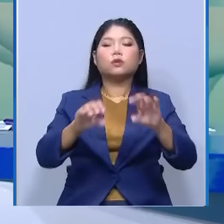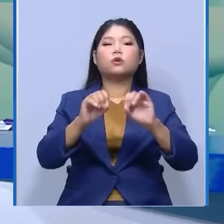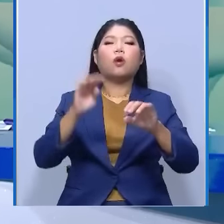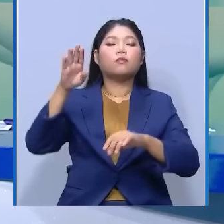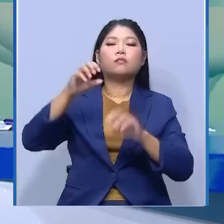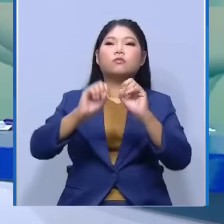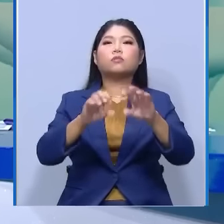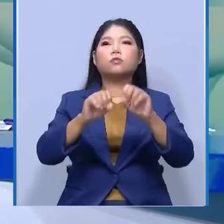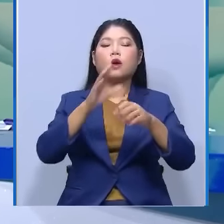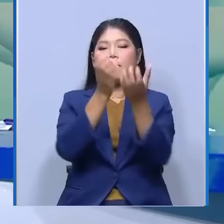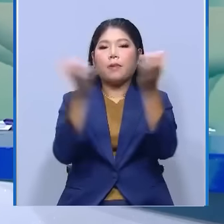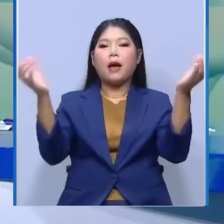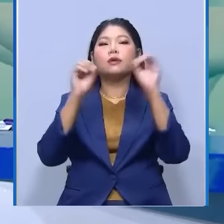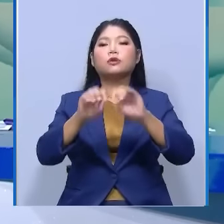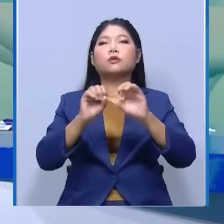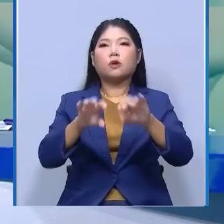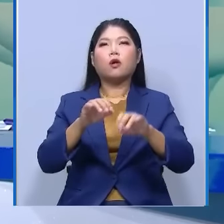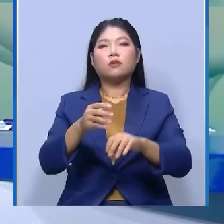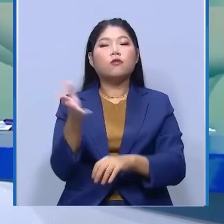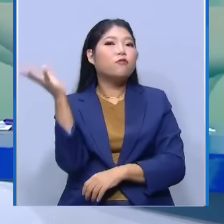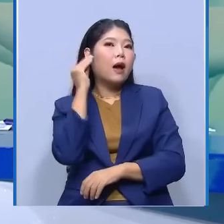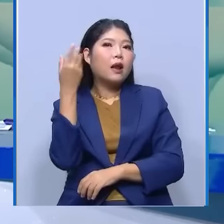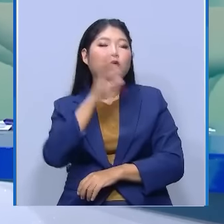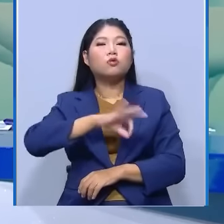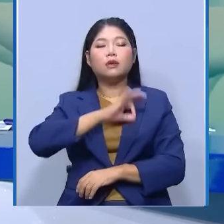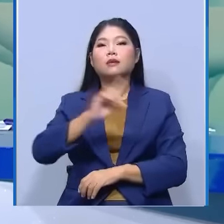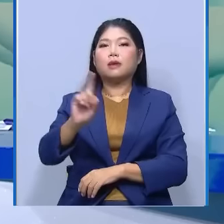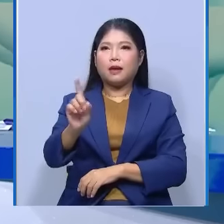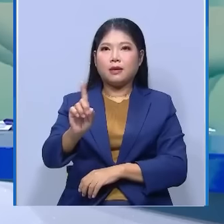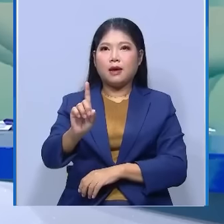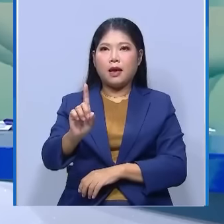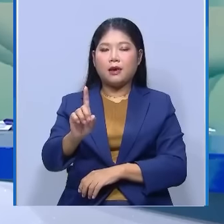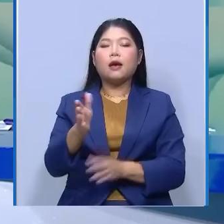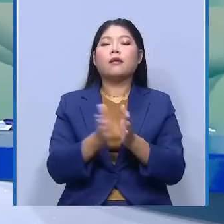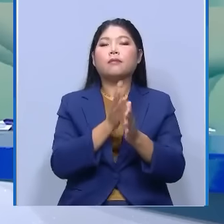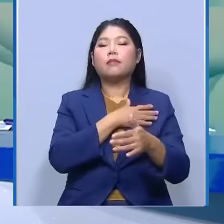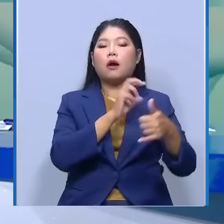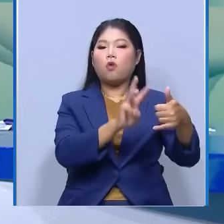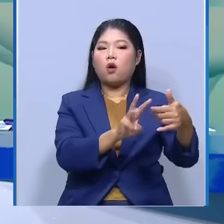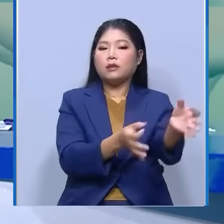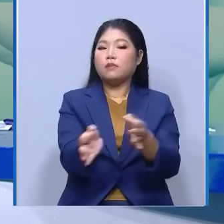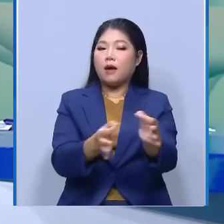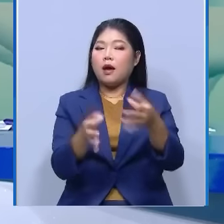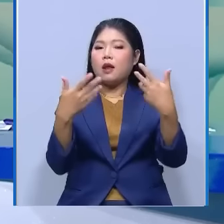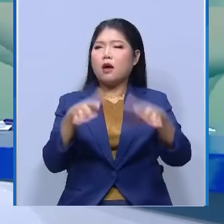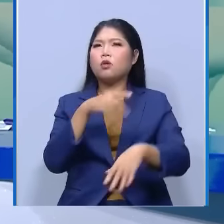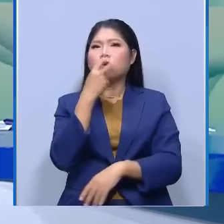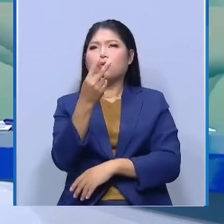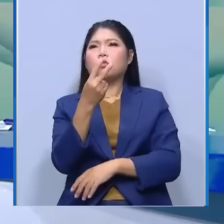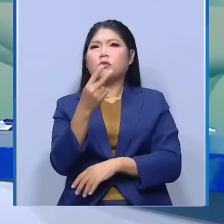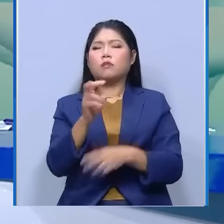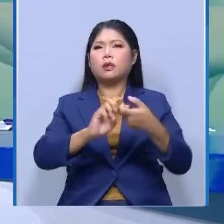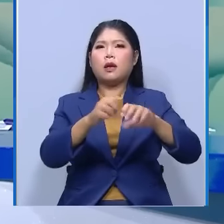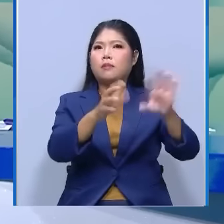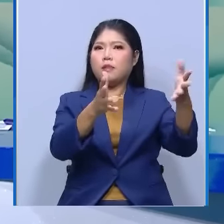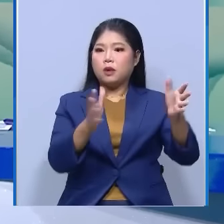คะก็ลองตัดสินดูว่ารู้สึกอย่างไรนะคะก็เขาก็ชี้แจงออกมาแล้วเนี่ยนะหลายคนก็มองก็ดูไม่มีอะไรนี่นาพระเองก็ไม่ได้เ